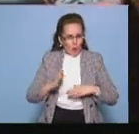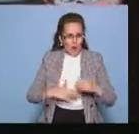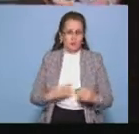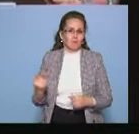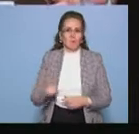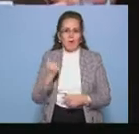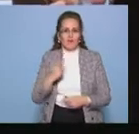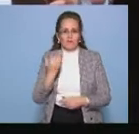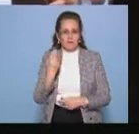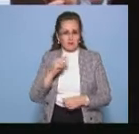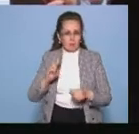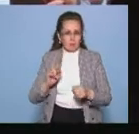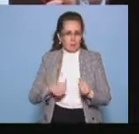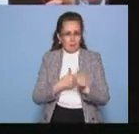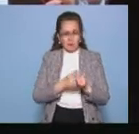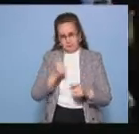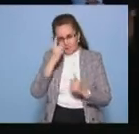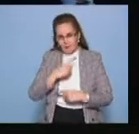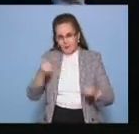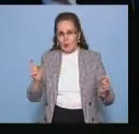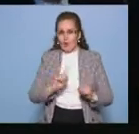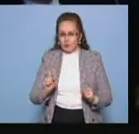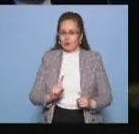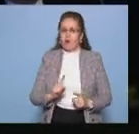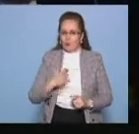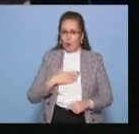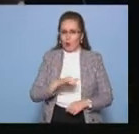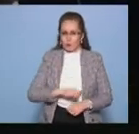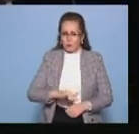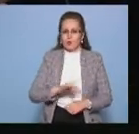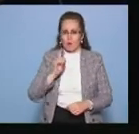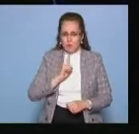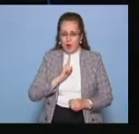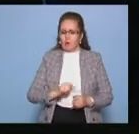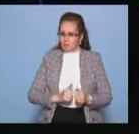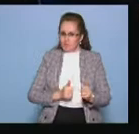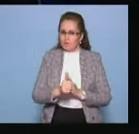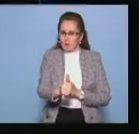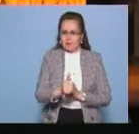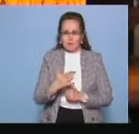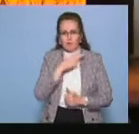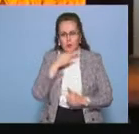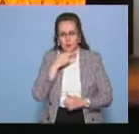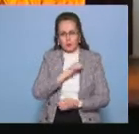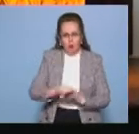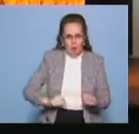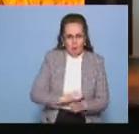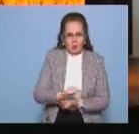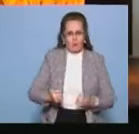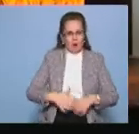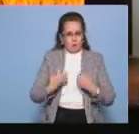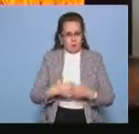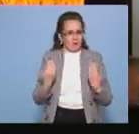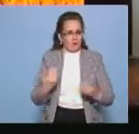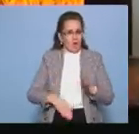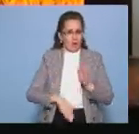вице-премьер отметил, отрасль остается республикообразующей, в ней трудится более 125 тысяч человек. Лучшим сегодня